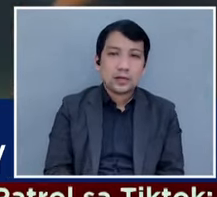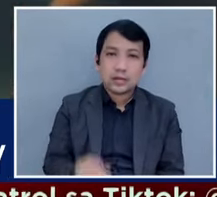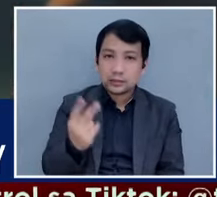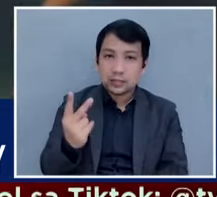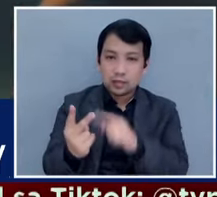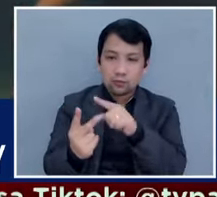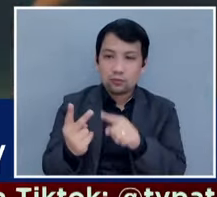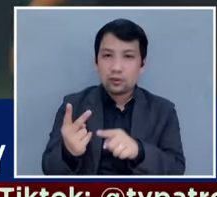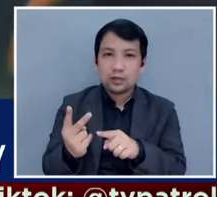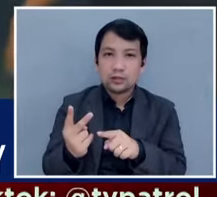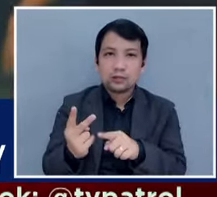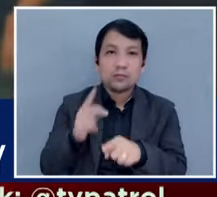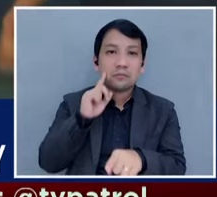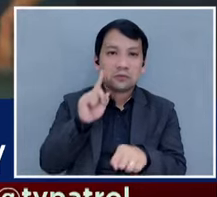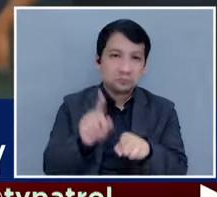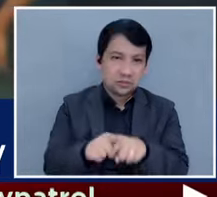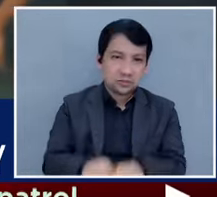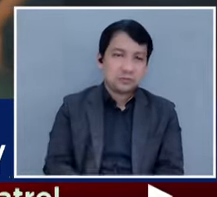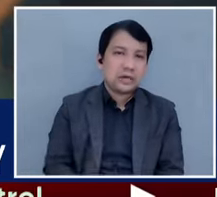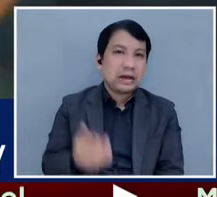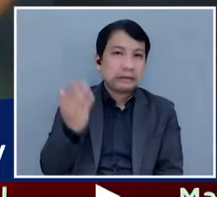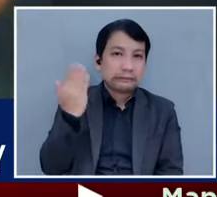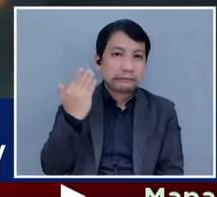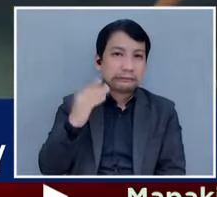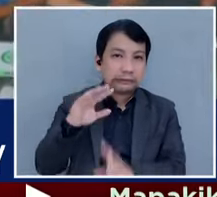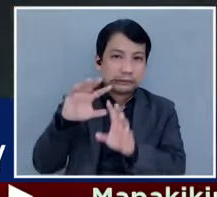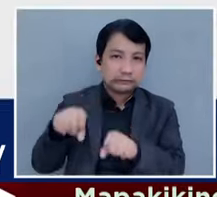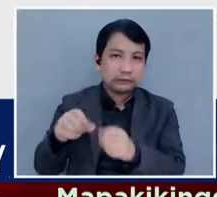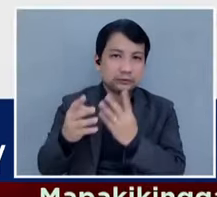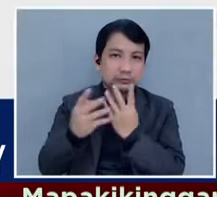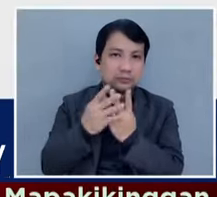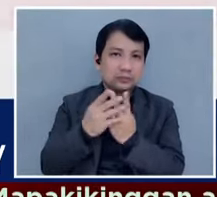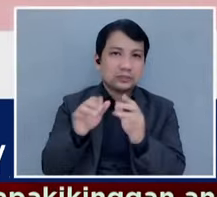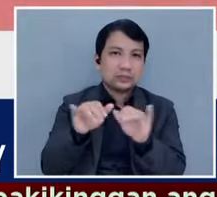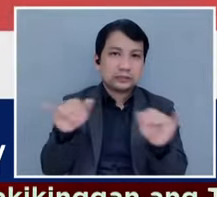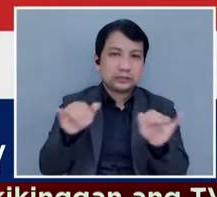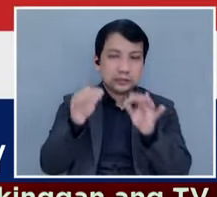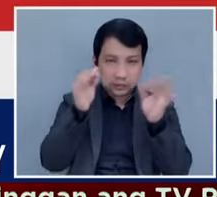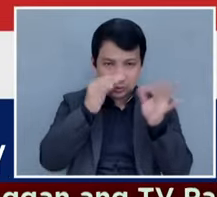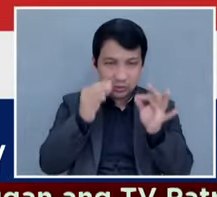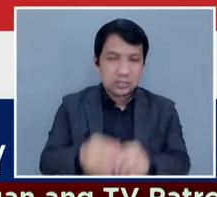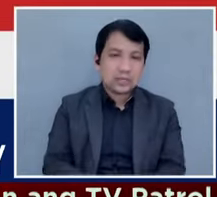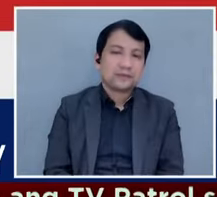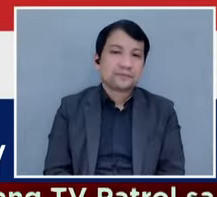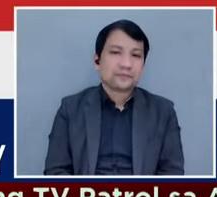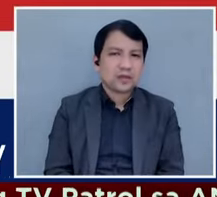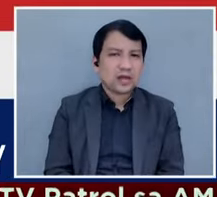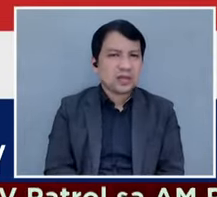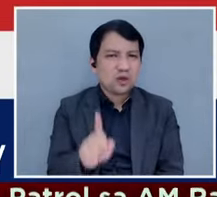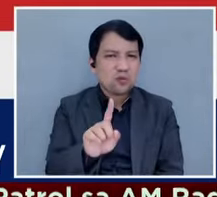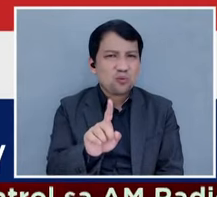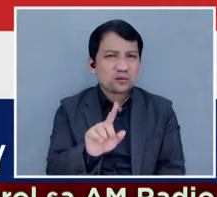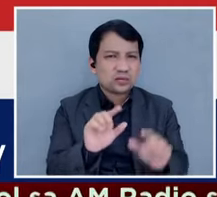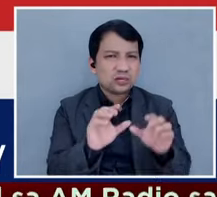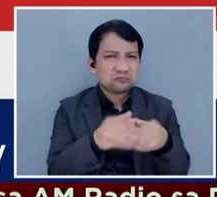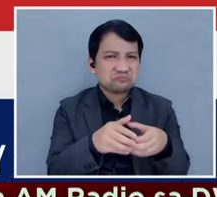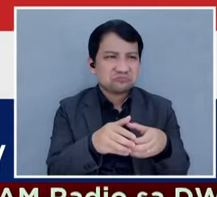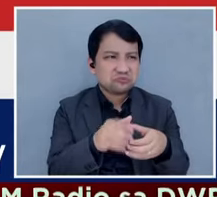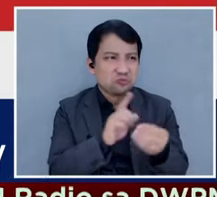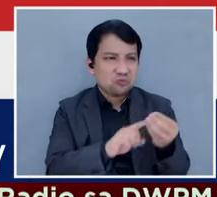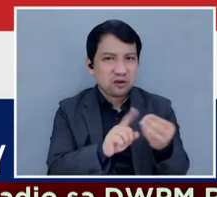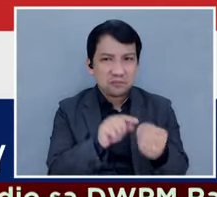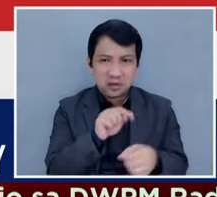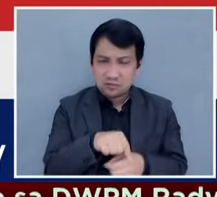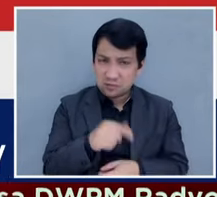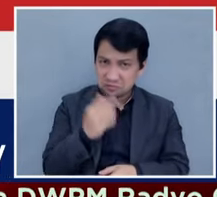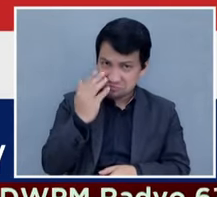ay magkapatid at dati na rin nakulong sa kaparehong kaso. So inaalam natin ngayon kung anong grupo sila or organisasyon. Ang